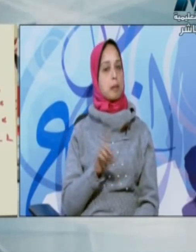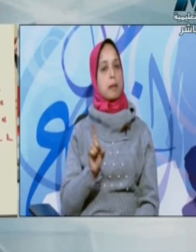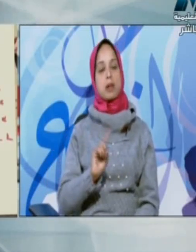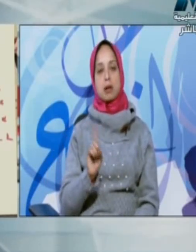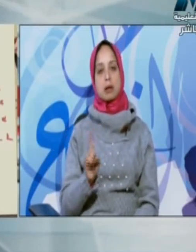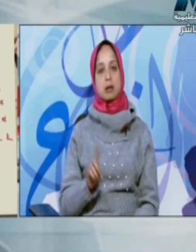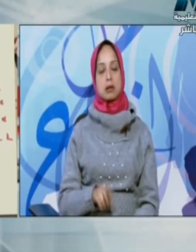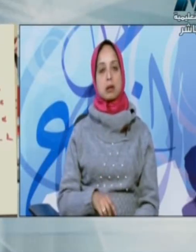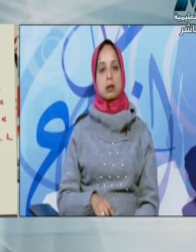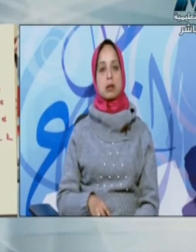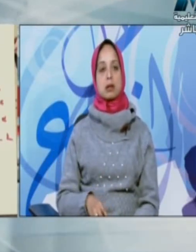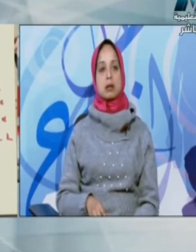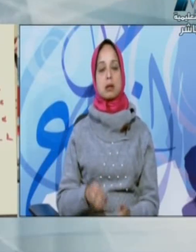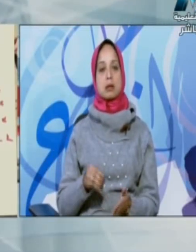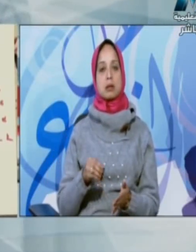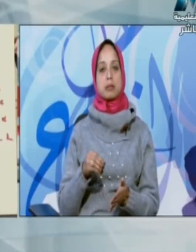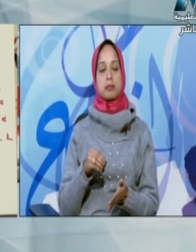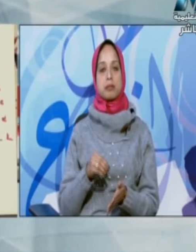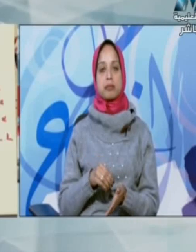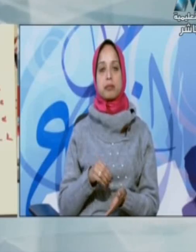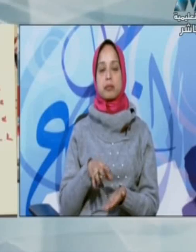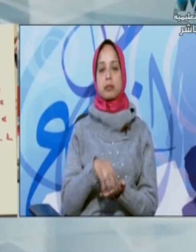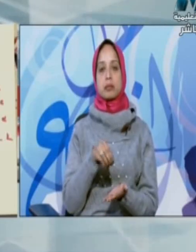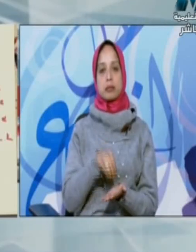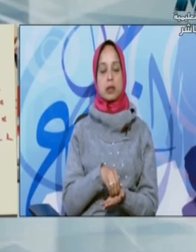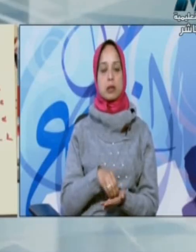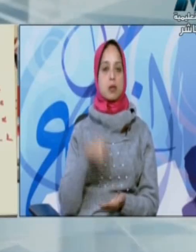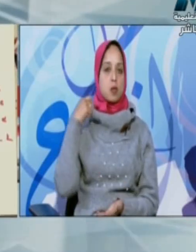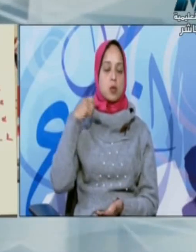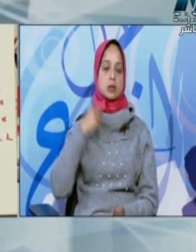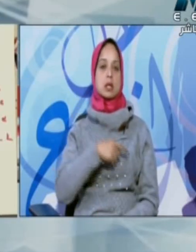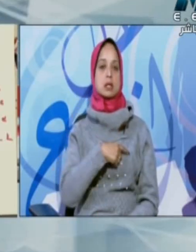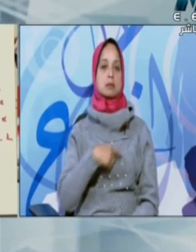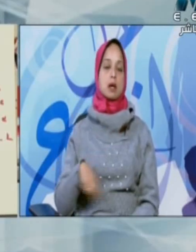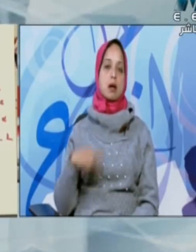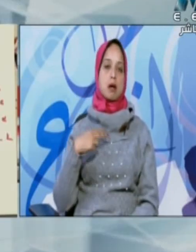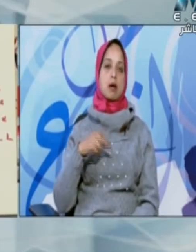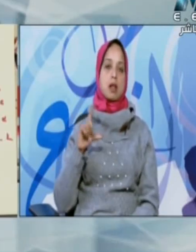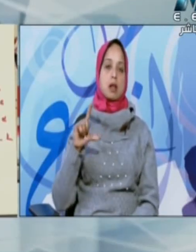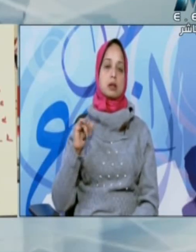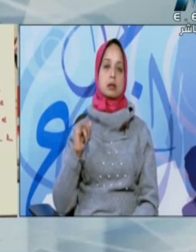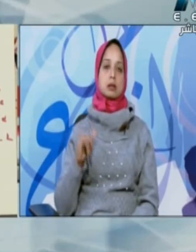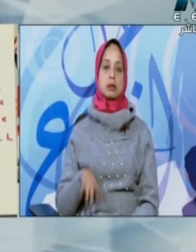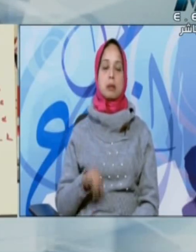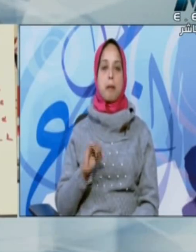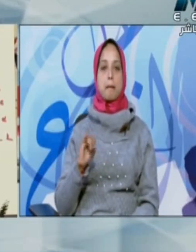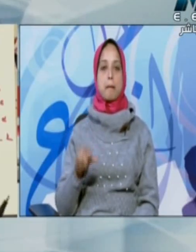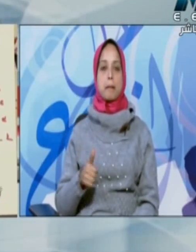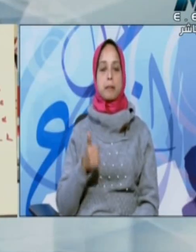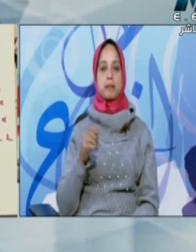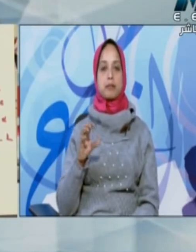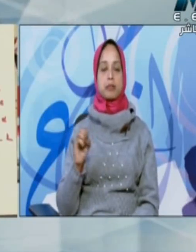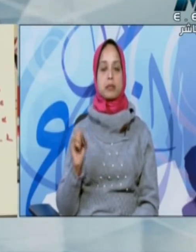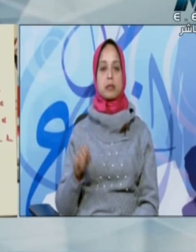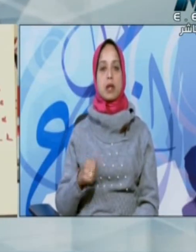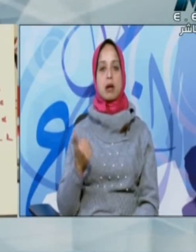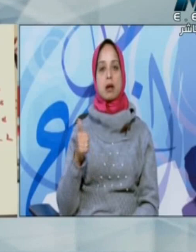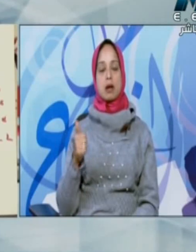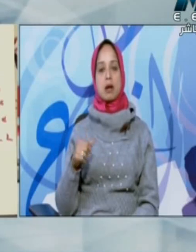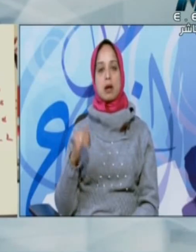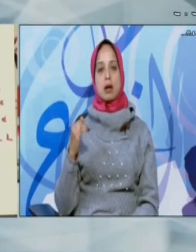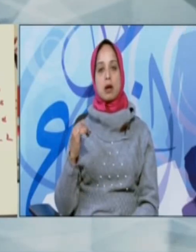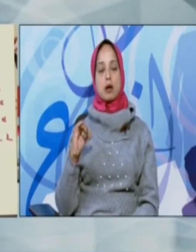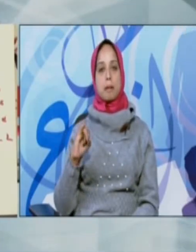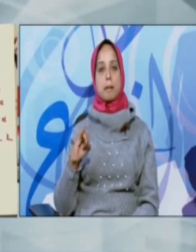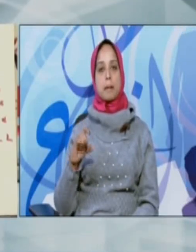وزاره اسمها وزاره علي ماهر، وزاره علي ماهر، وزاره اسف احمد ماهر،